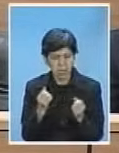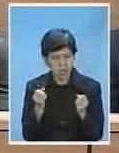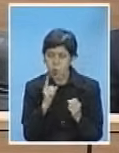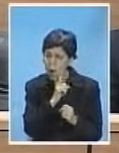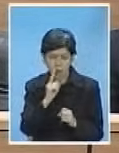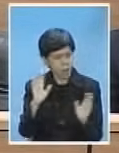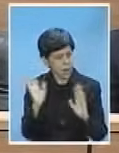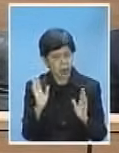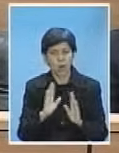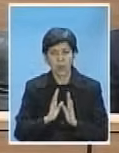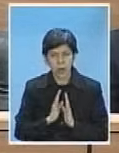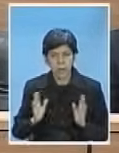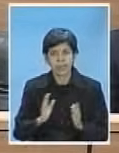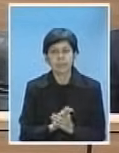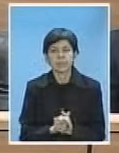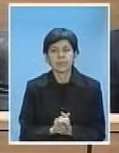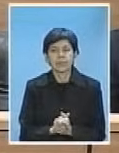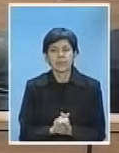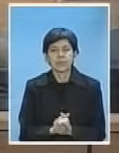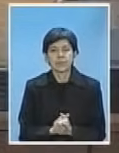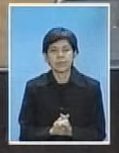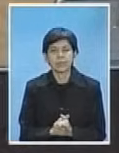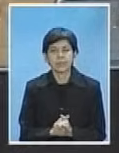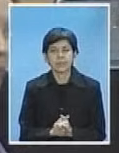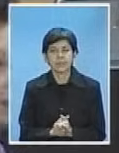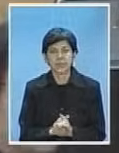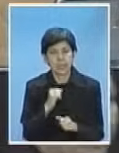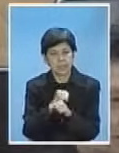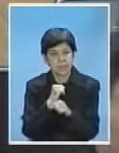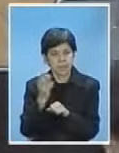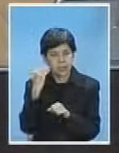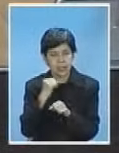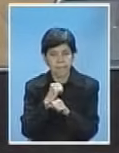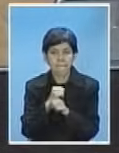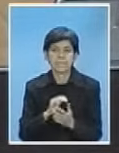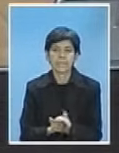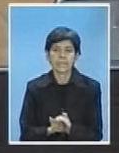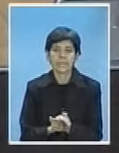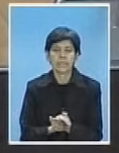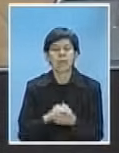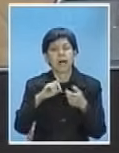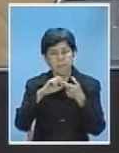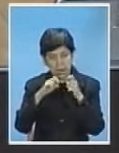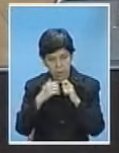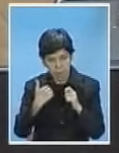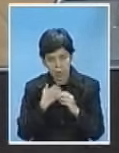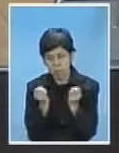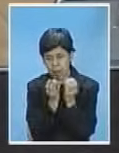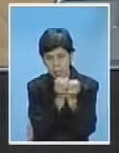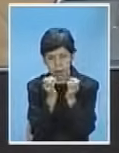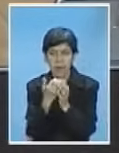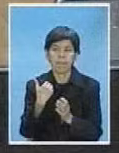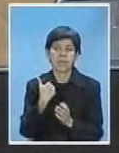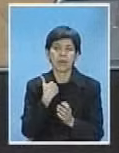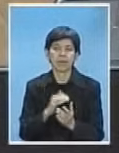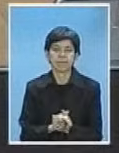ายกันจะขอบกราบขอบพระคุณมากครับท่านประธานครับ การกระทำในครั้งนั้นมันก่อให้เกิดเหตุความรุนแรงในที่สุ